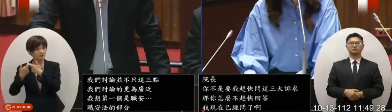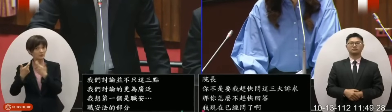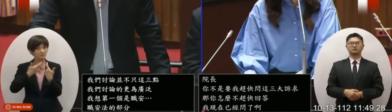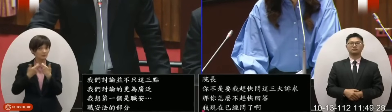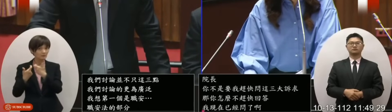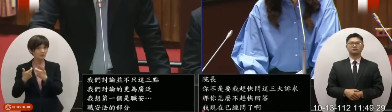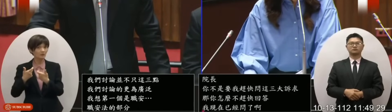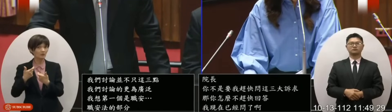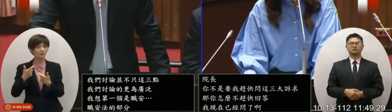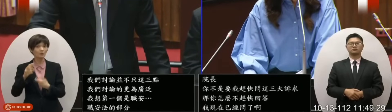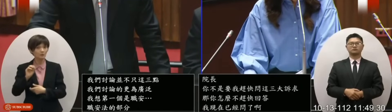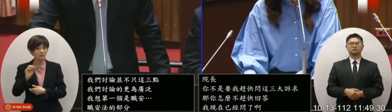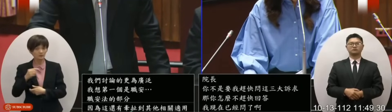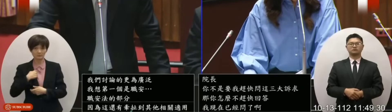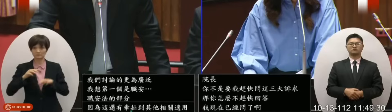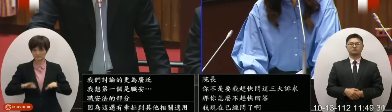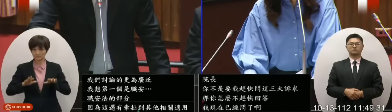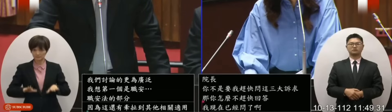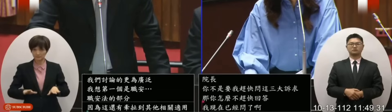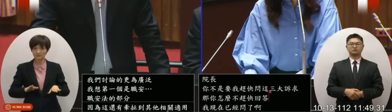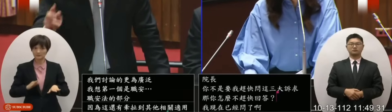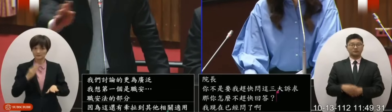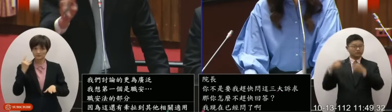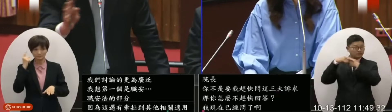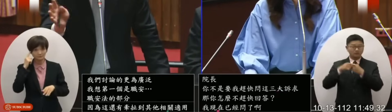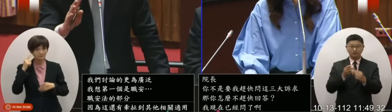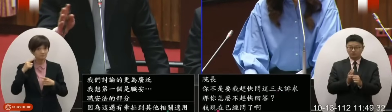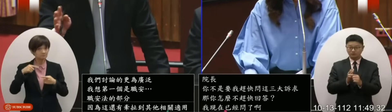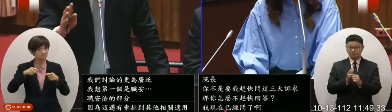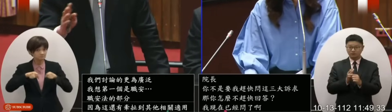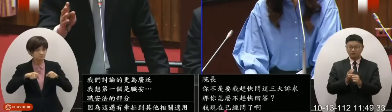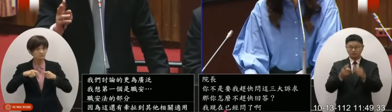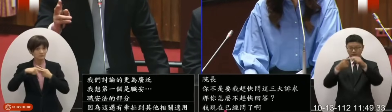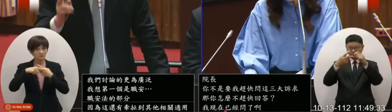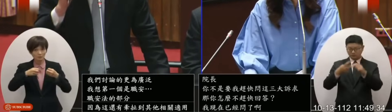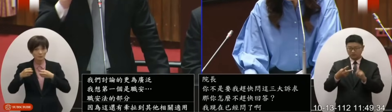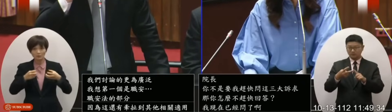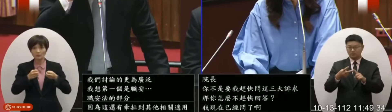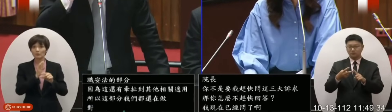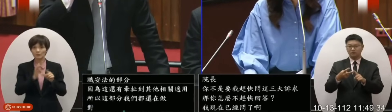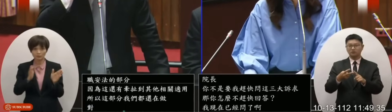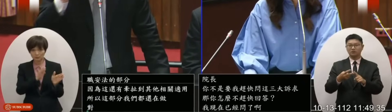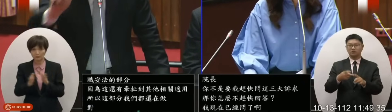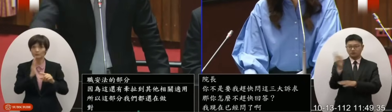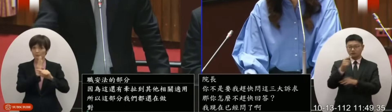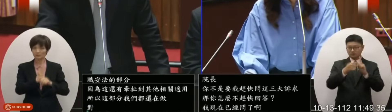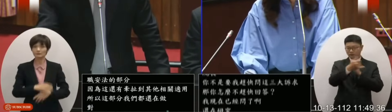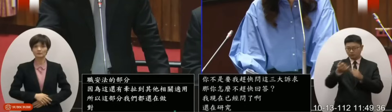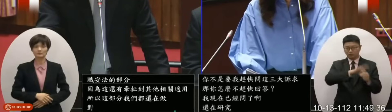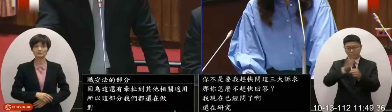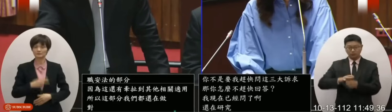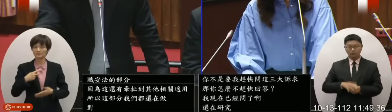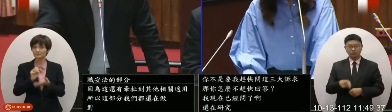一部分我们这个都还在做一个 还在研究二呢， 还在方案在做一个讨论跟处理。 地方的 我